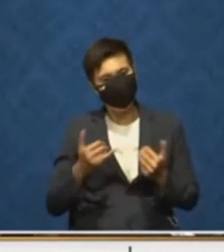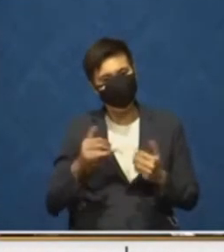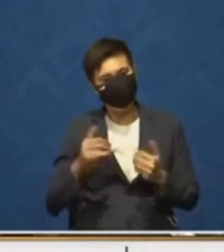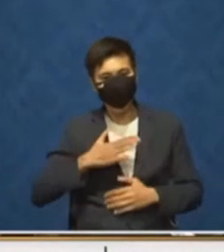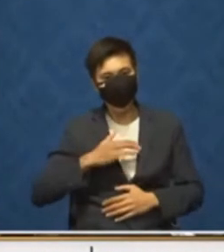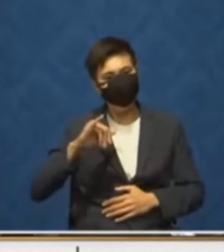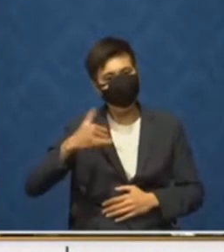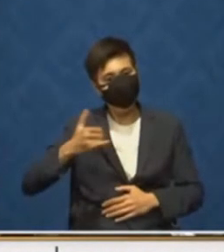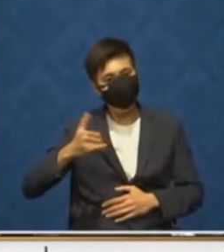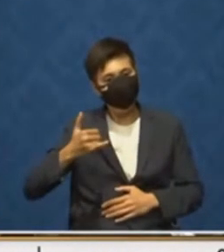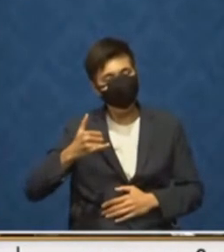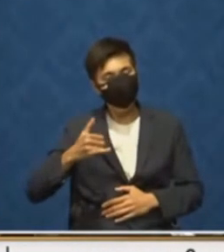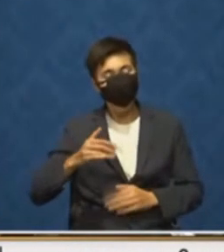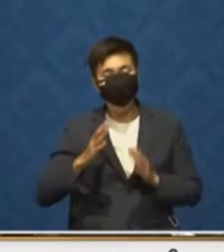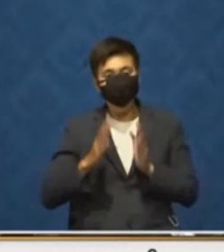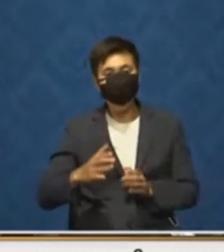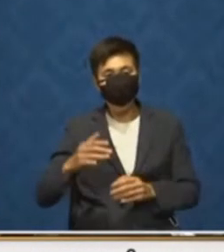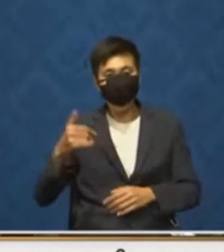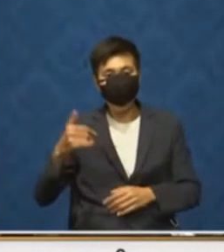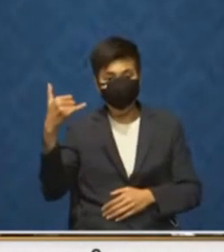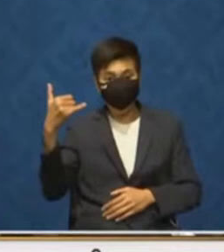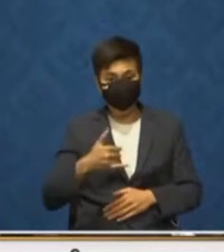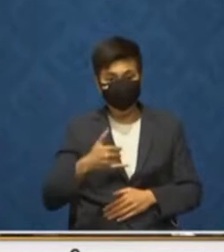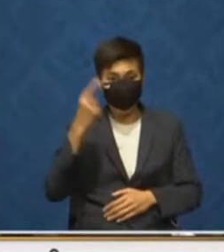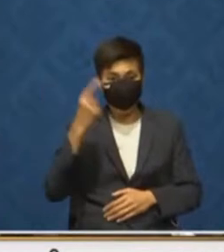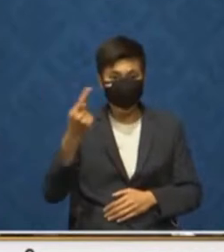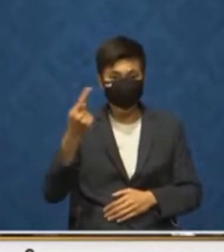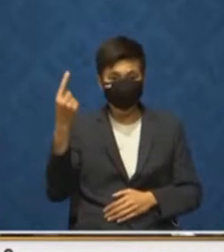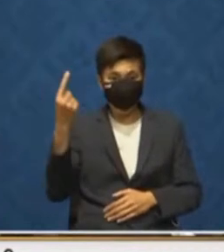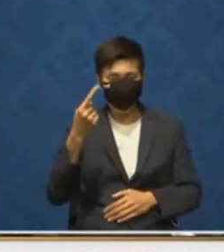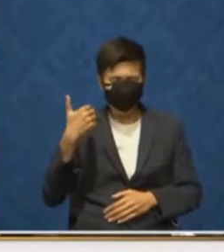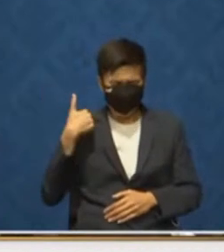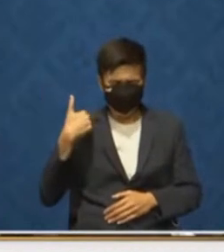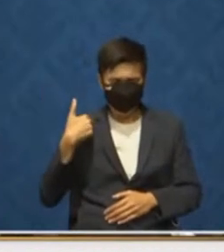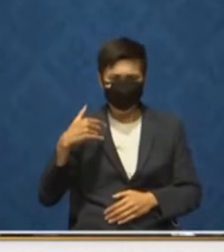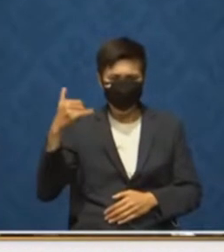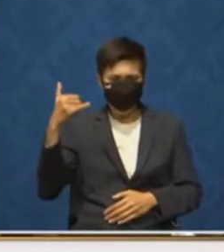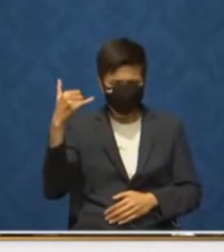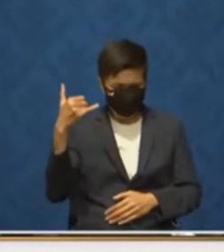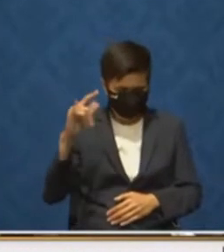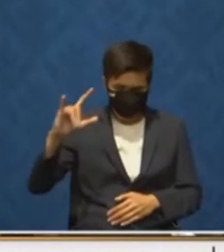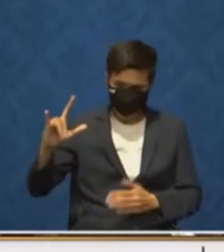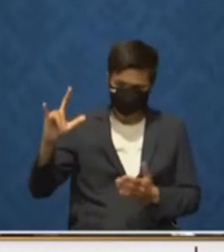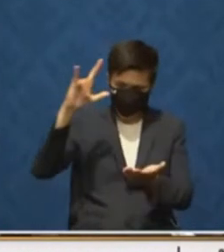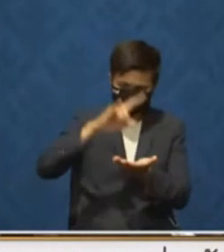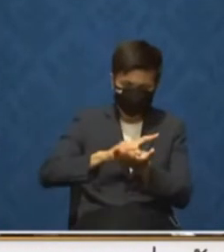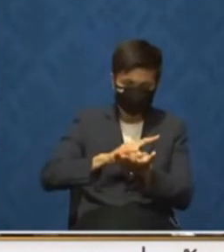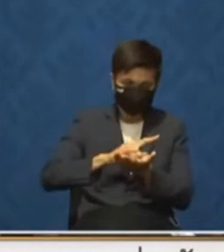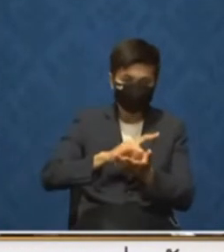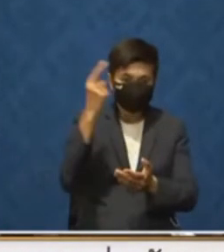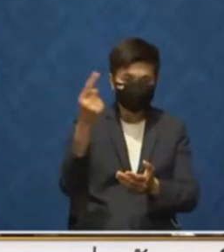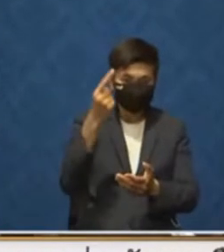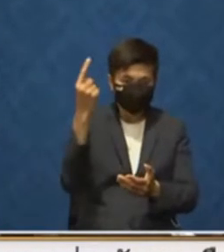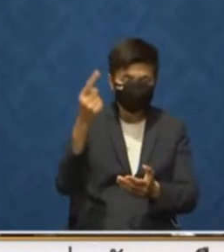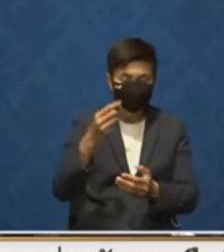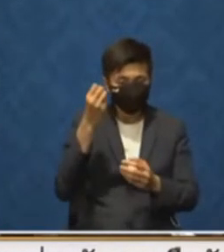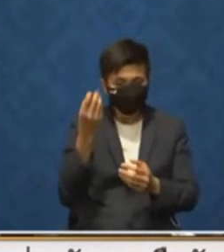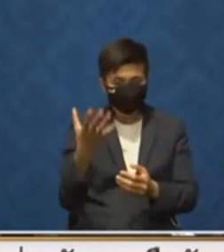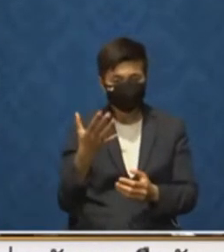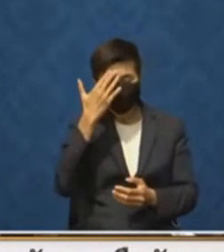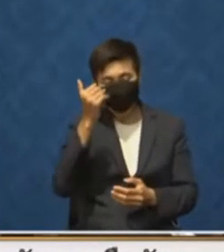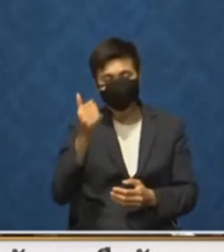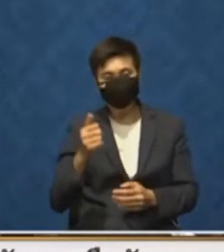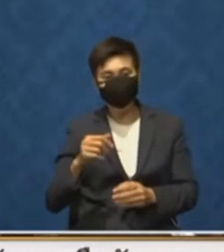ที่นักท่องเที่ยวที่เคยมาประเทศไทยมากมายเนี่ยวันนี้หายไปบางคนก็บอกว่าเป็นเพราะประเทศจีนเนี่ย